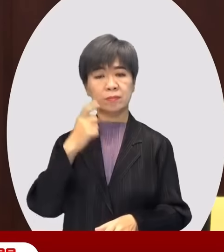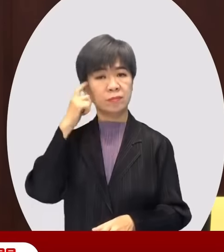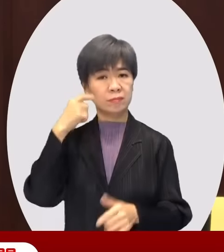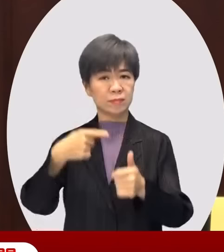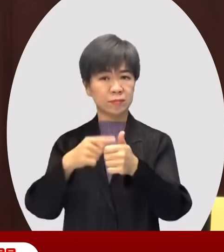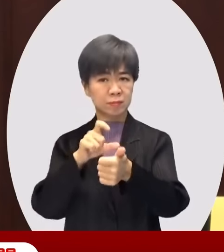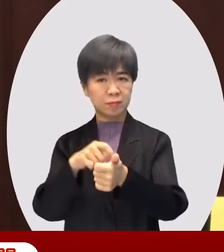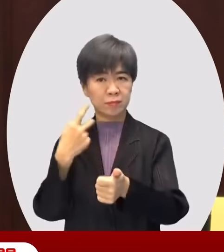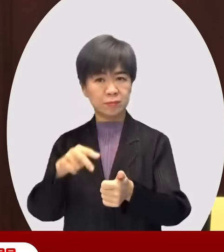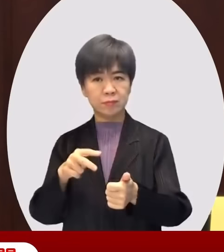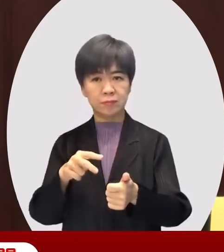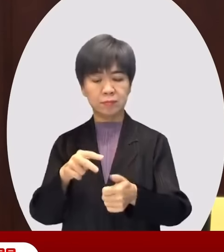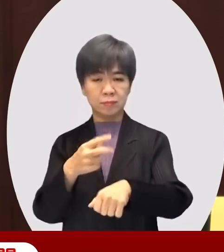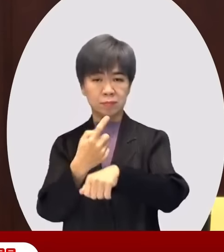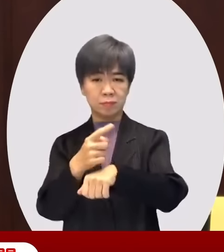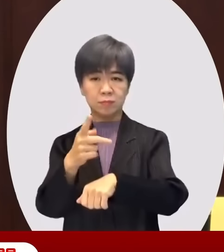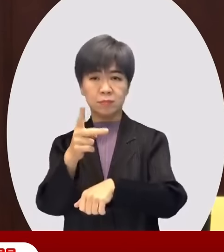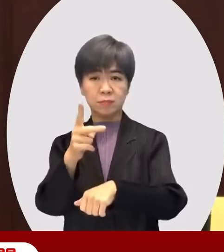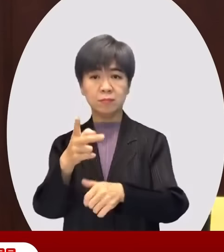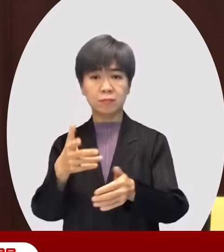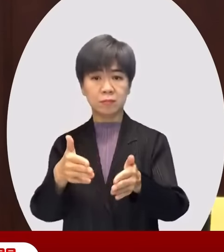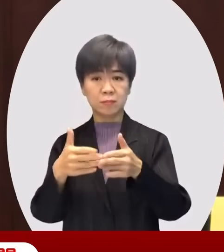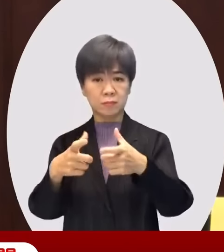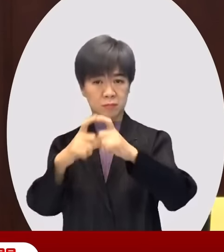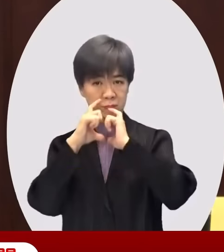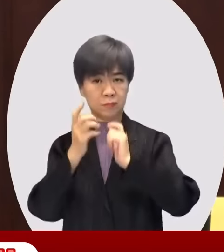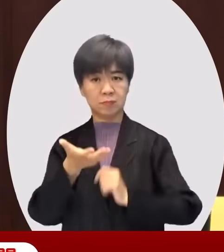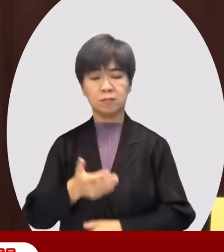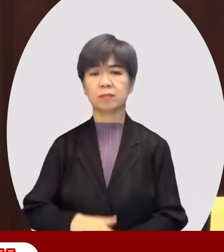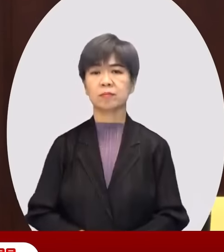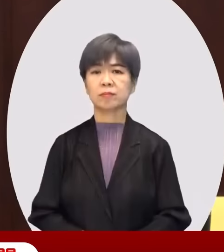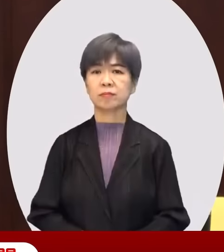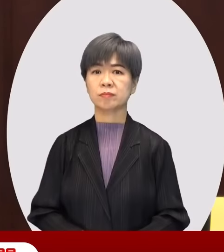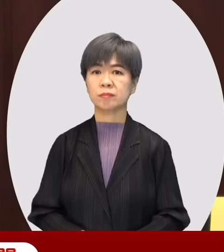题，你们要继续，你们还有一分半。